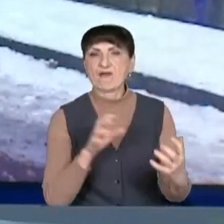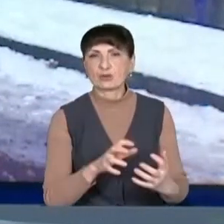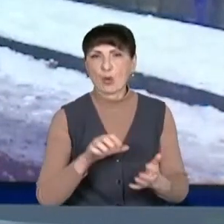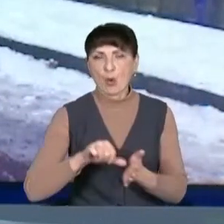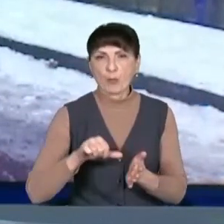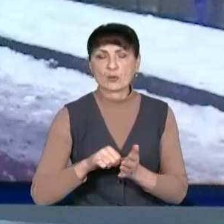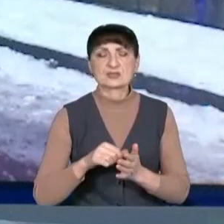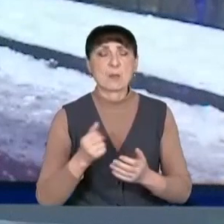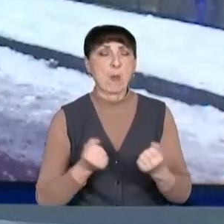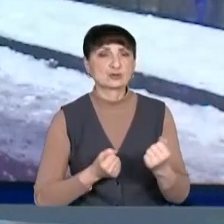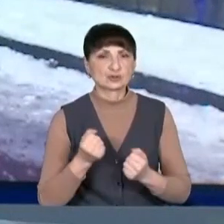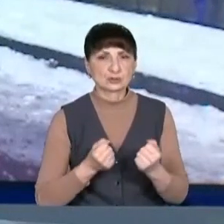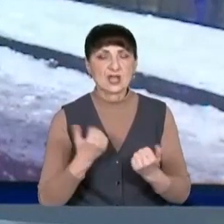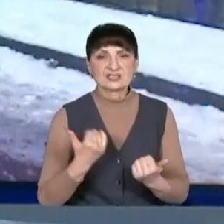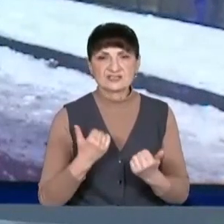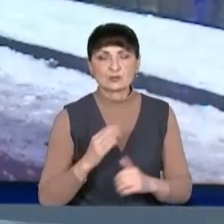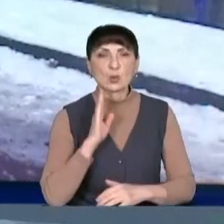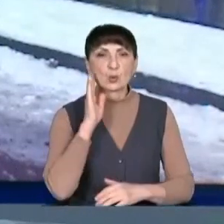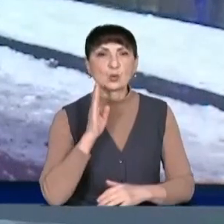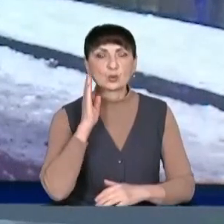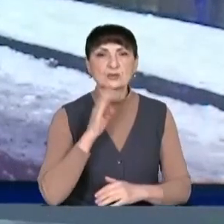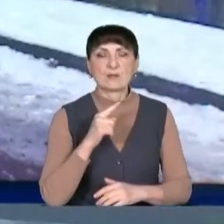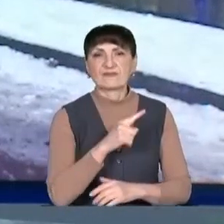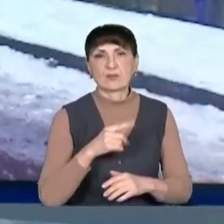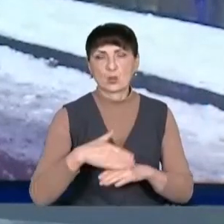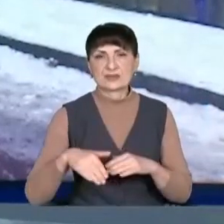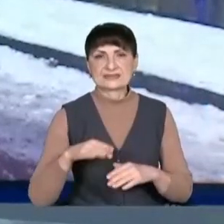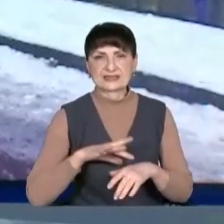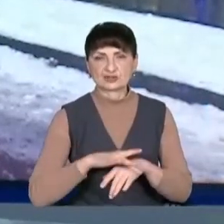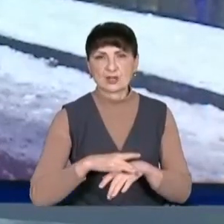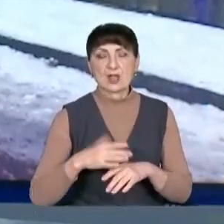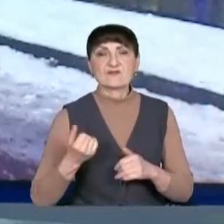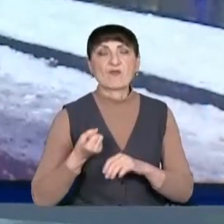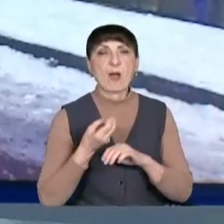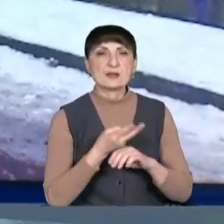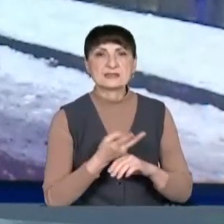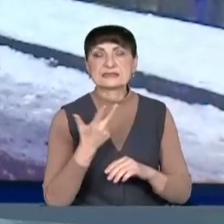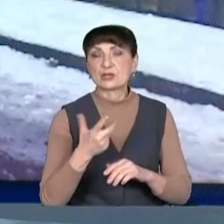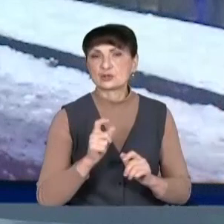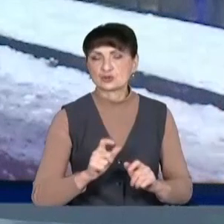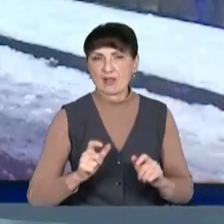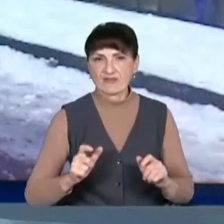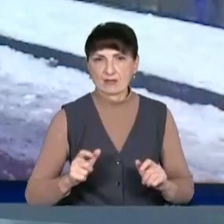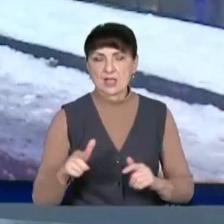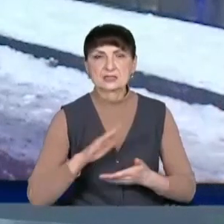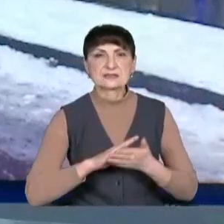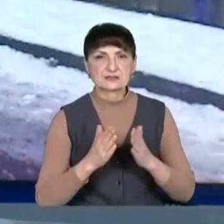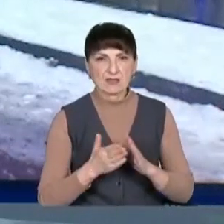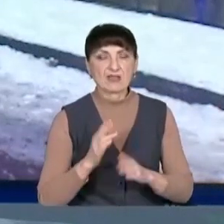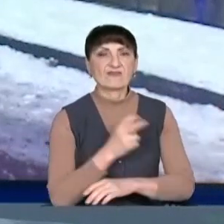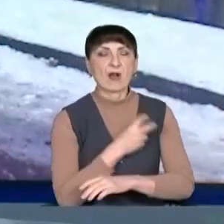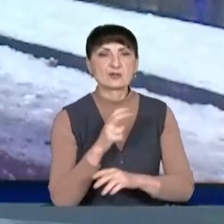и легковушки произошло сегодня утром в нижней части города. В больнице сейчас остаются трое пассажиров. Их состояние